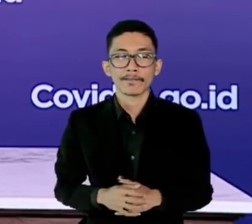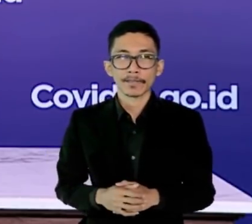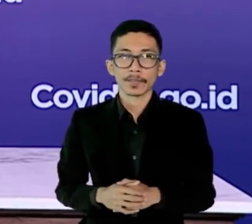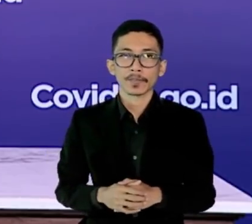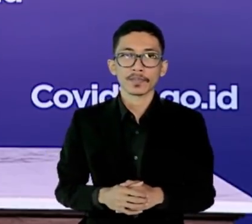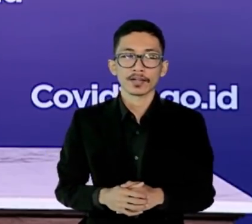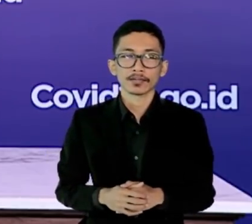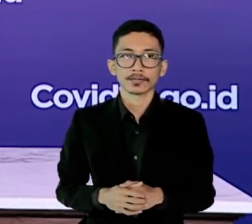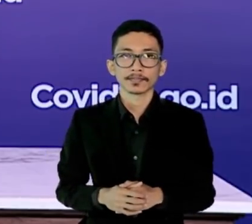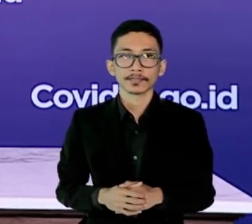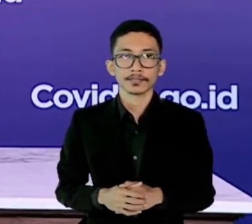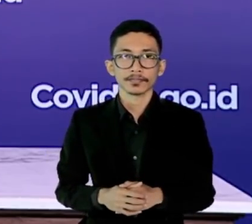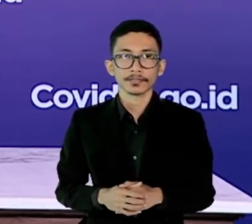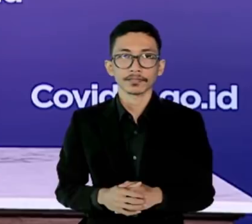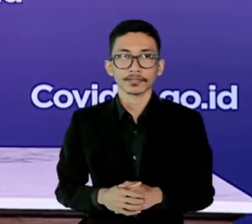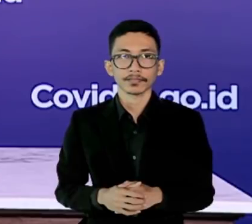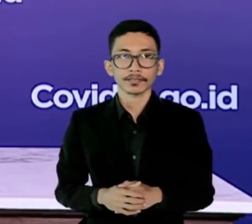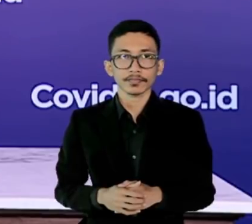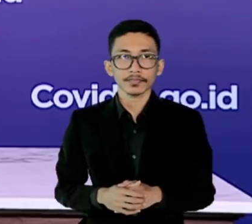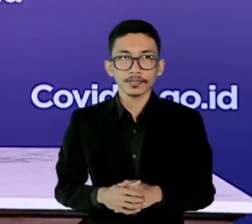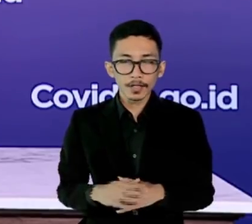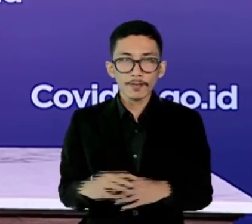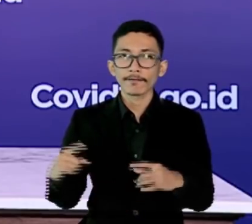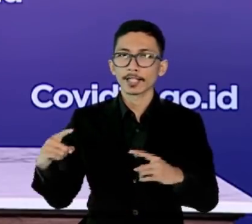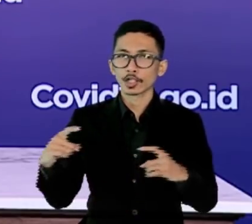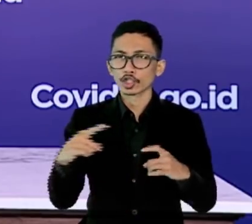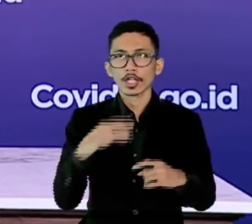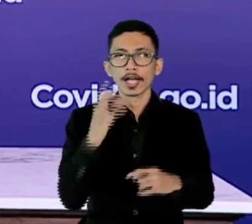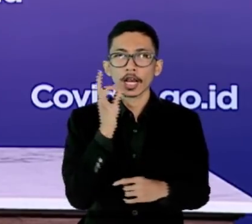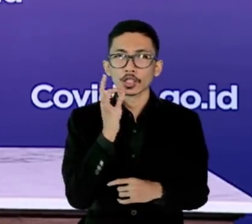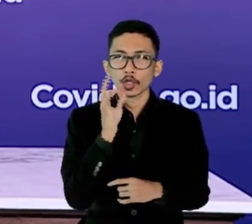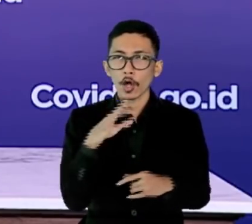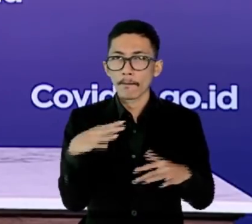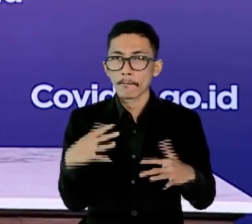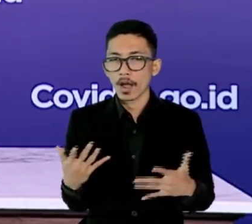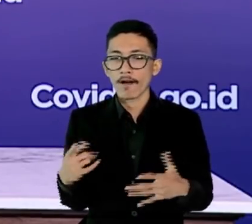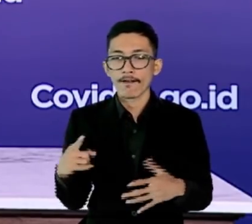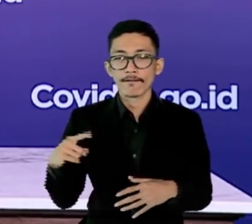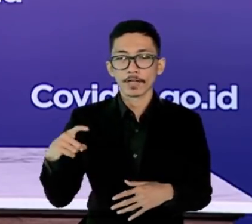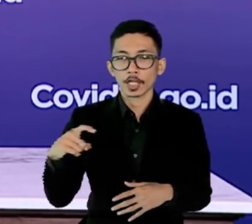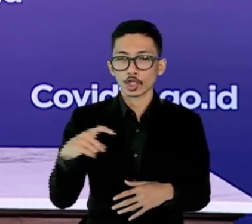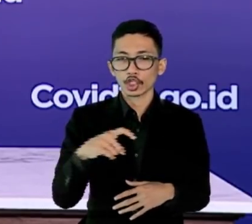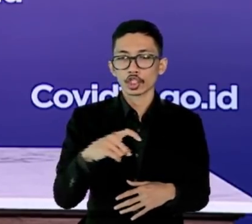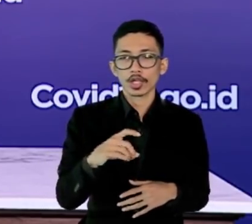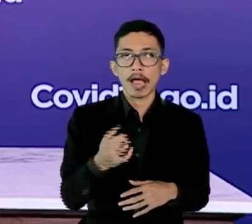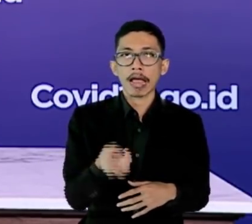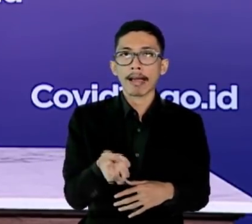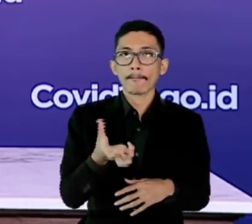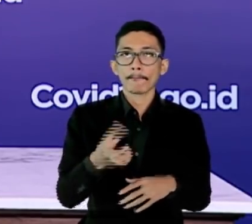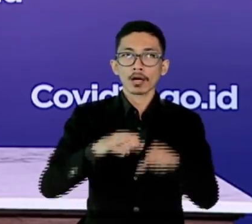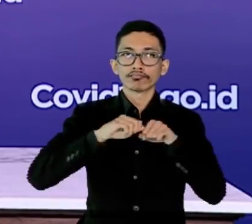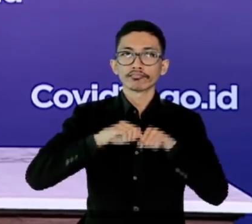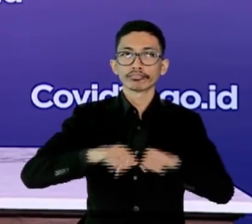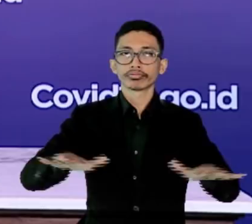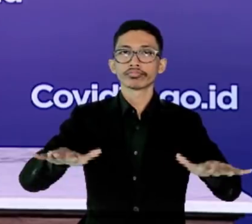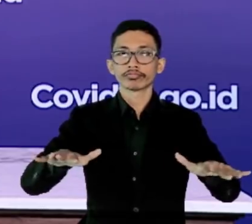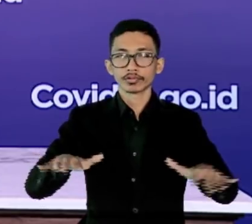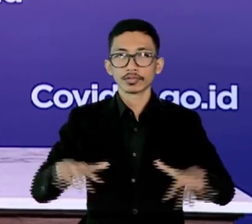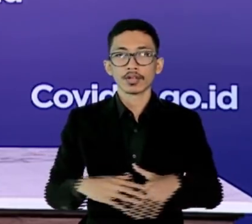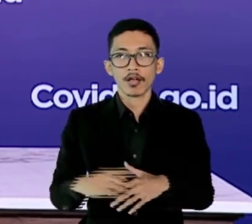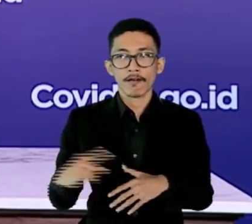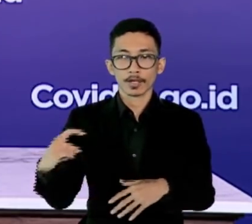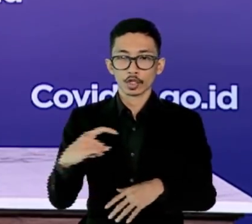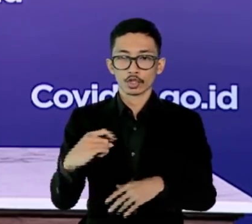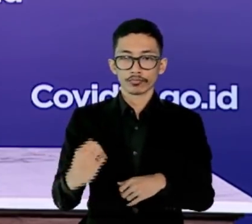Karakteristik yang dapat berubah ke arah yang berisiko, misalnya kemudahan virus menyebar, pengaruhnya terhadap keparahan gejala